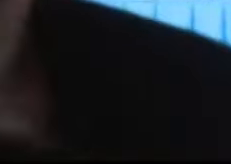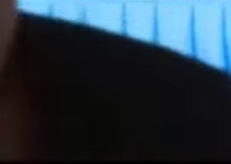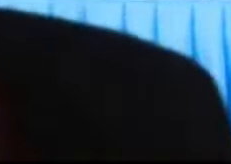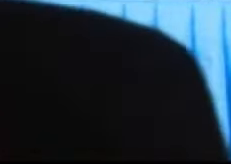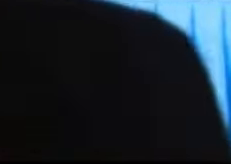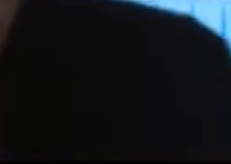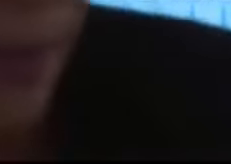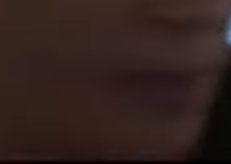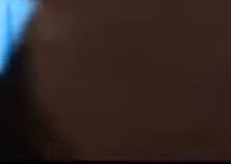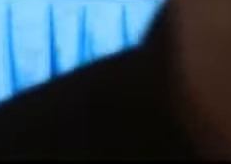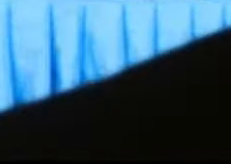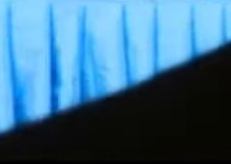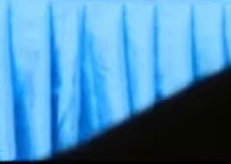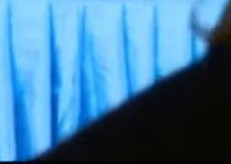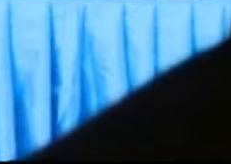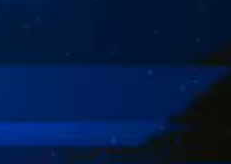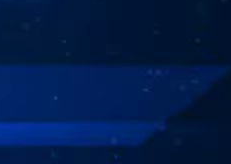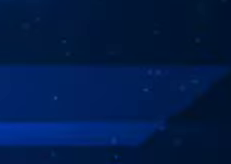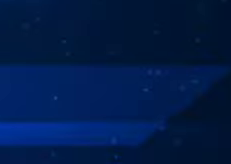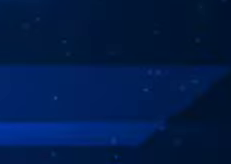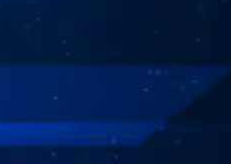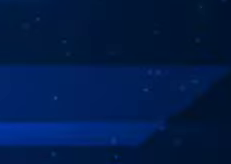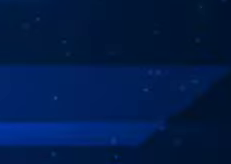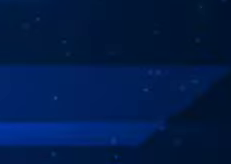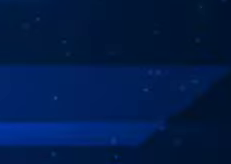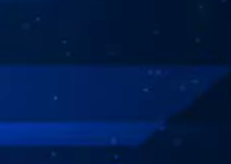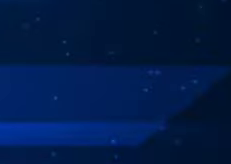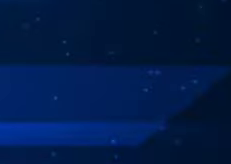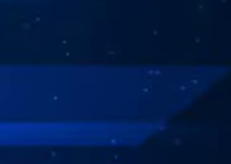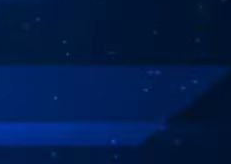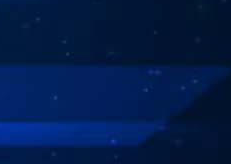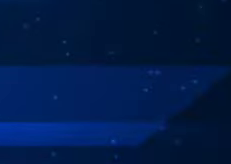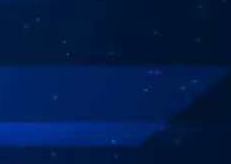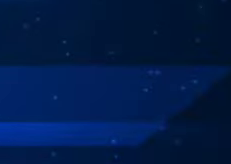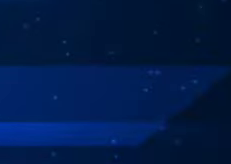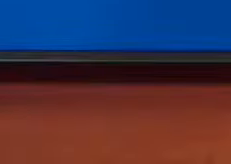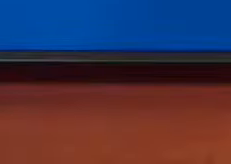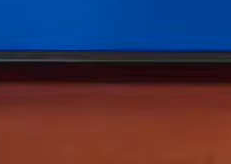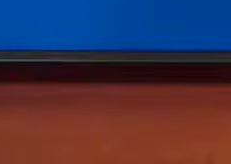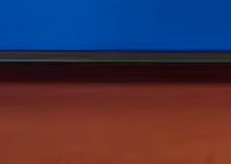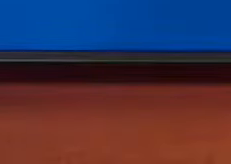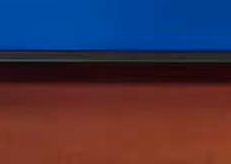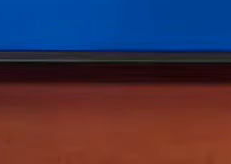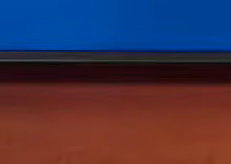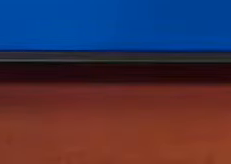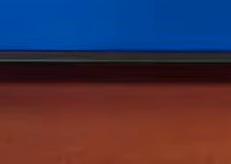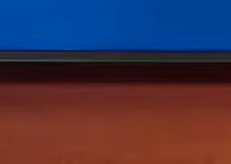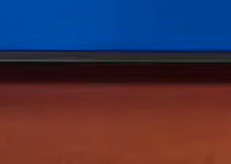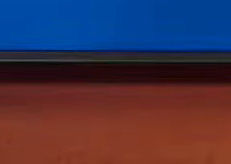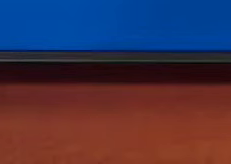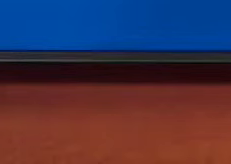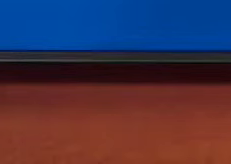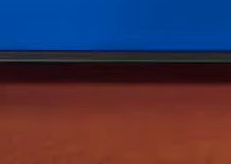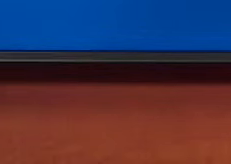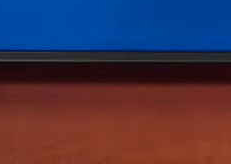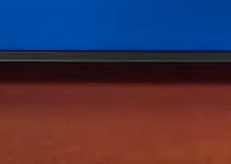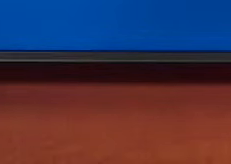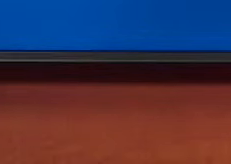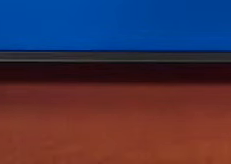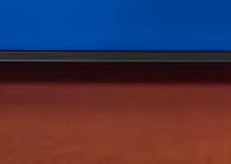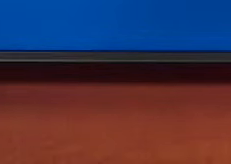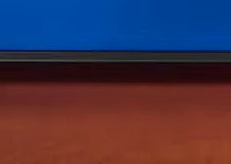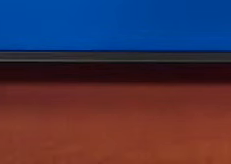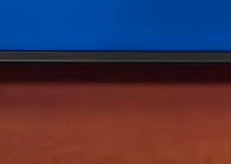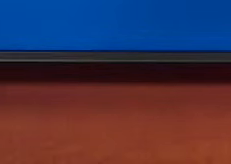Asante sana Paul Alphonse kwa matangazo haya moja kwa moja katika viungo vya Bunge jijini Dodoma. Ilikuwa ni hafla mapokezi ya